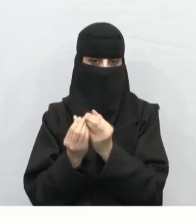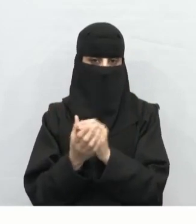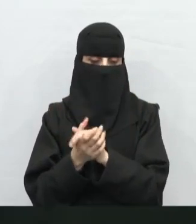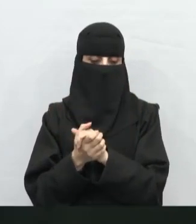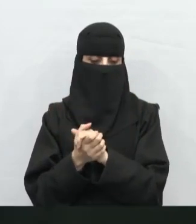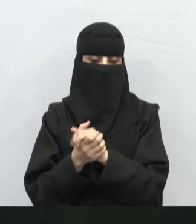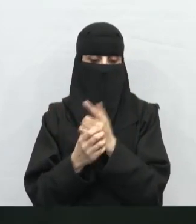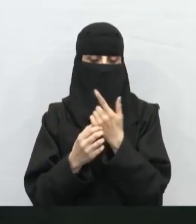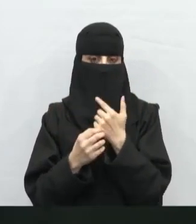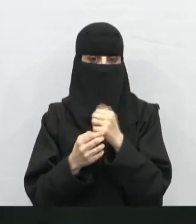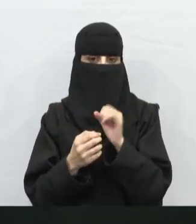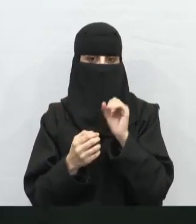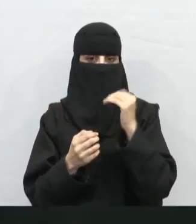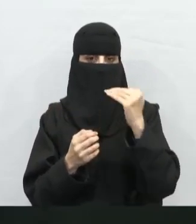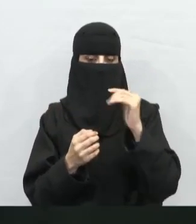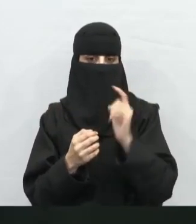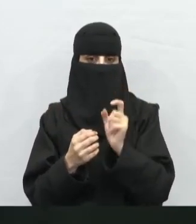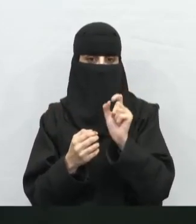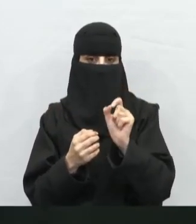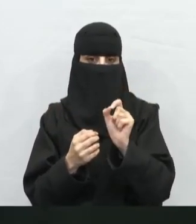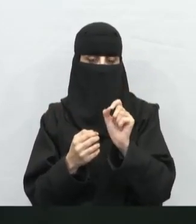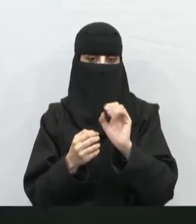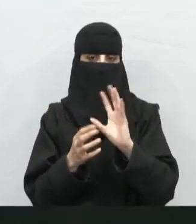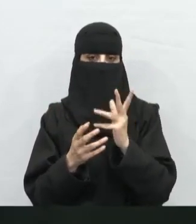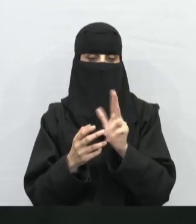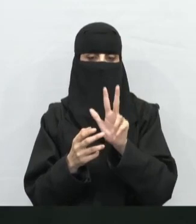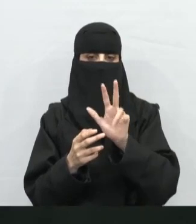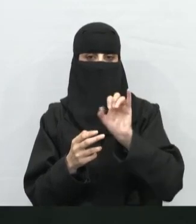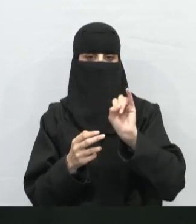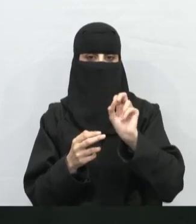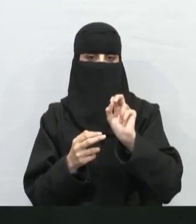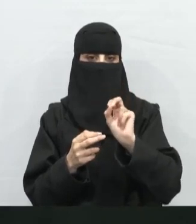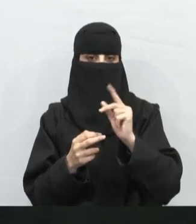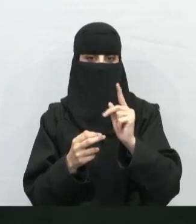الحرف الساكن او المقطع الساكن